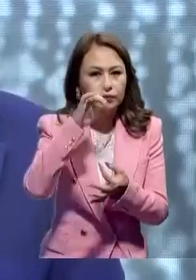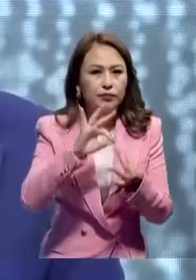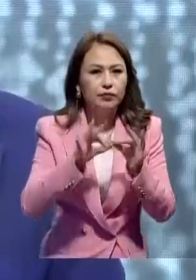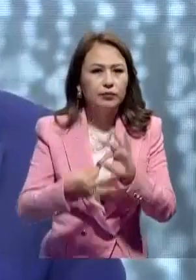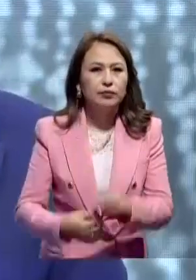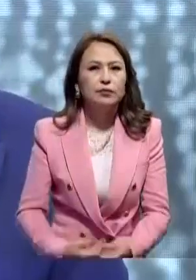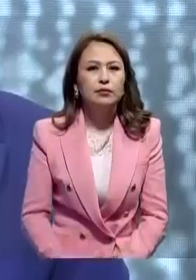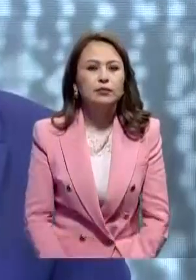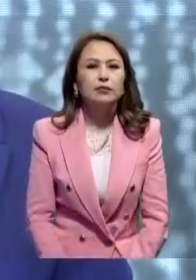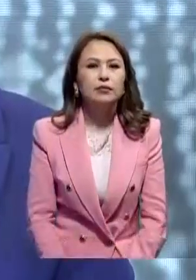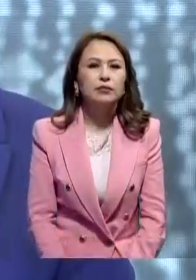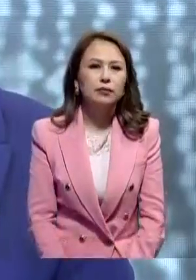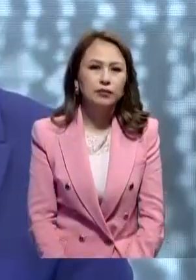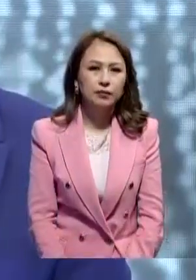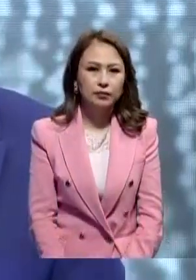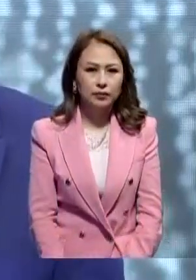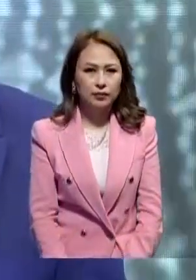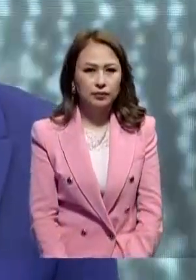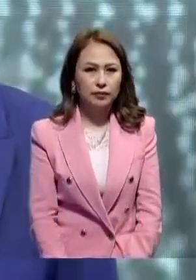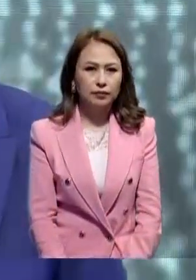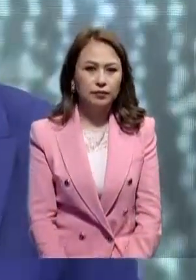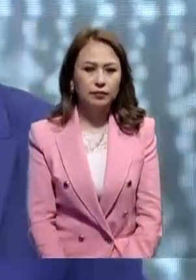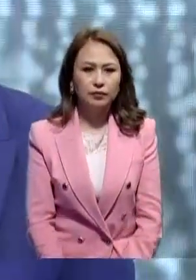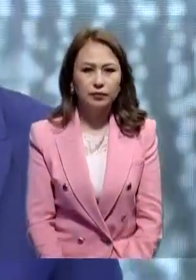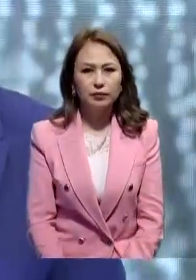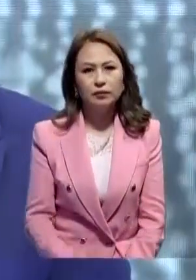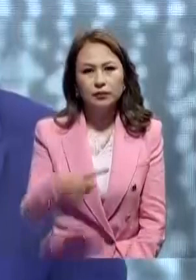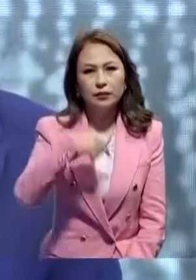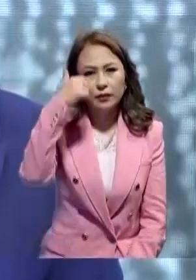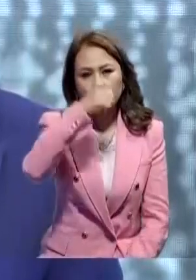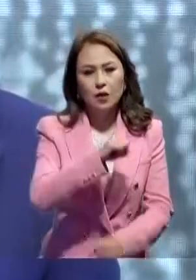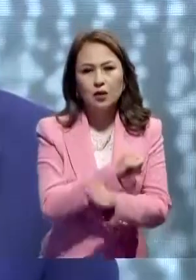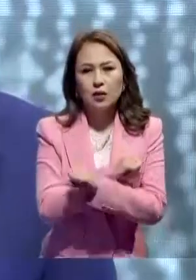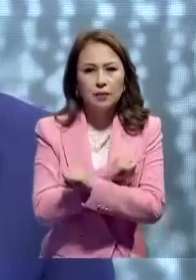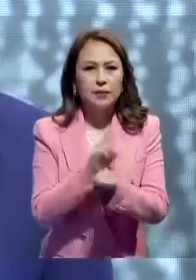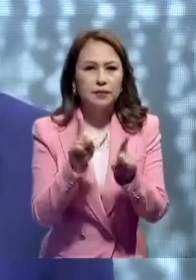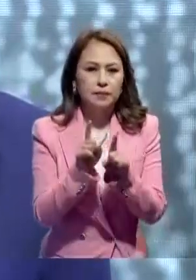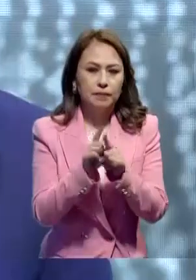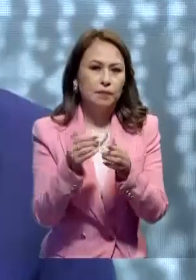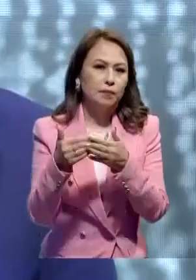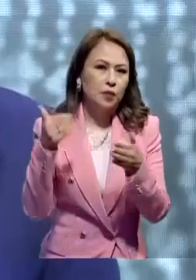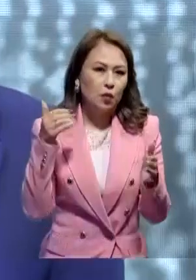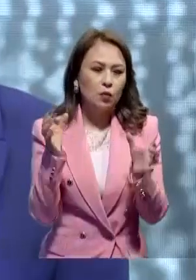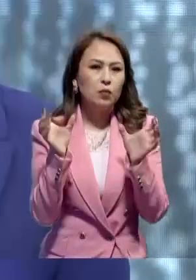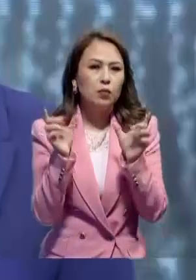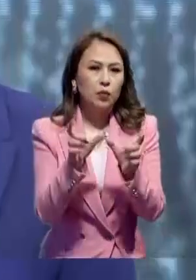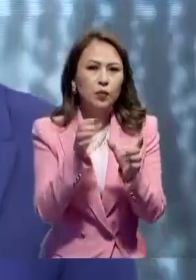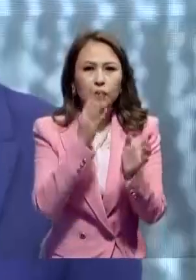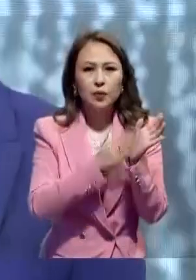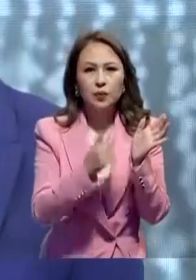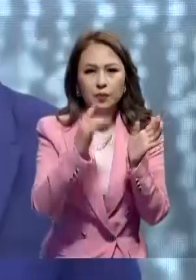әріптесім Жұлдыз Атагелден білейік. Кеш жарық. Кешардастан, я был демалушлар саны пандемияға дейінгі